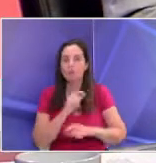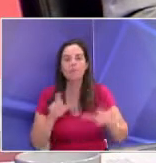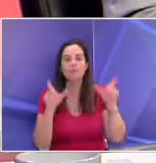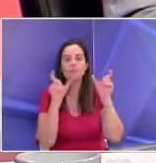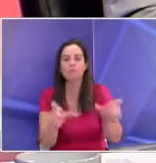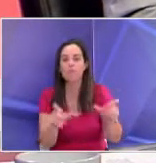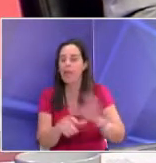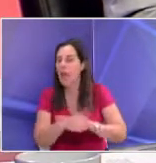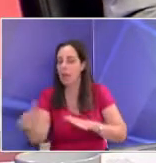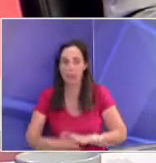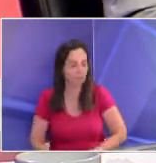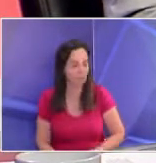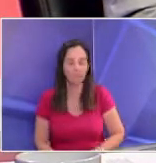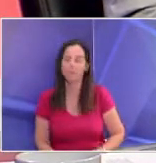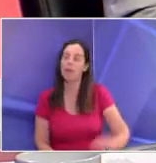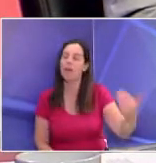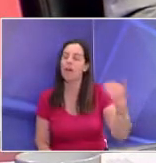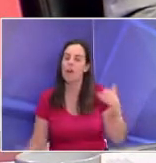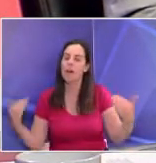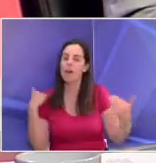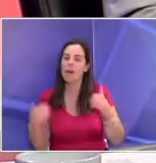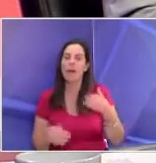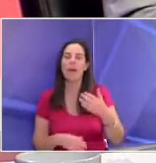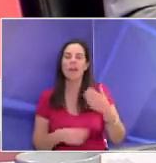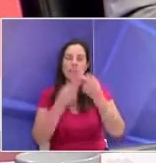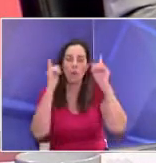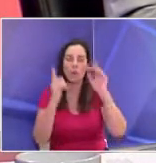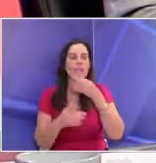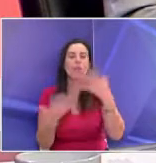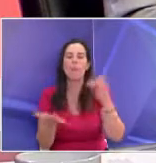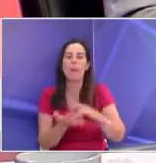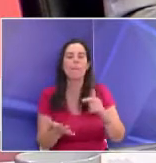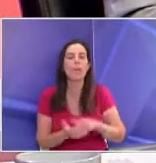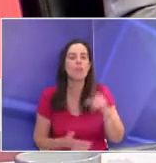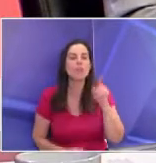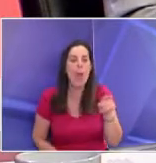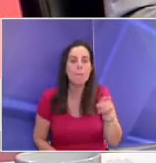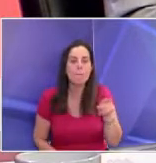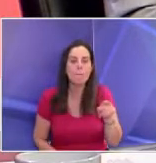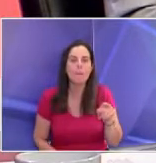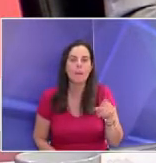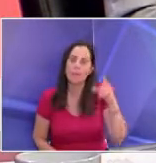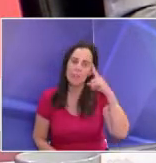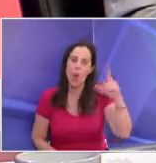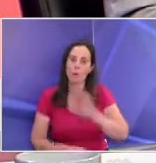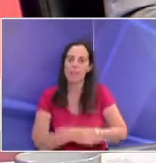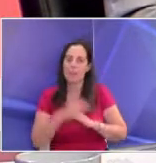סגורות בפני אנשי ימין. מגיעים אליי עשרות דוקטורים צעירים שאין להם מקום, מכיוון שהם בעלי